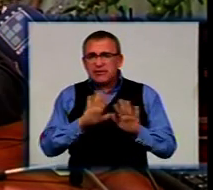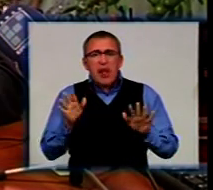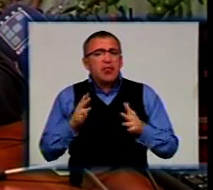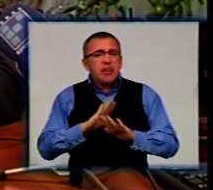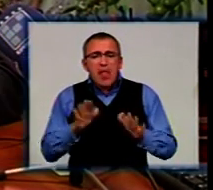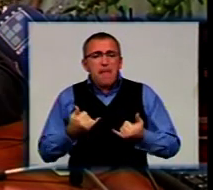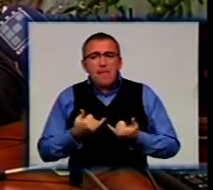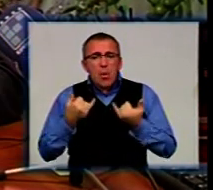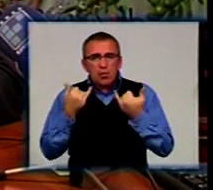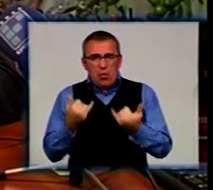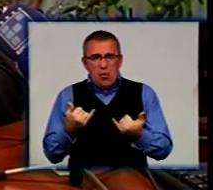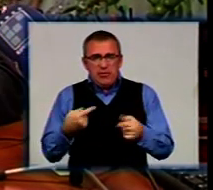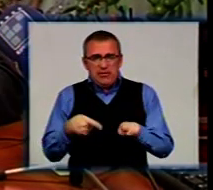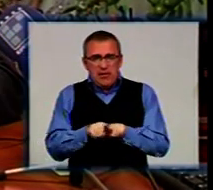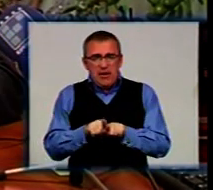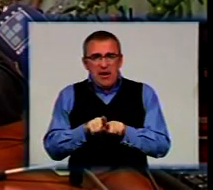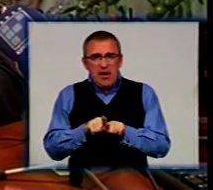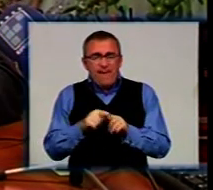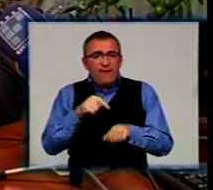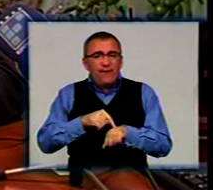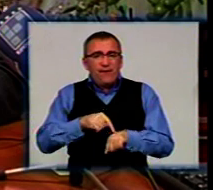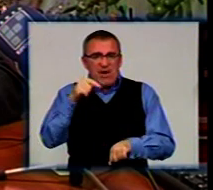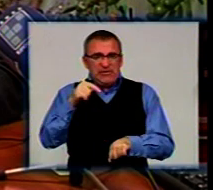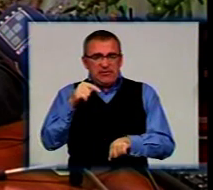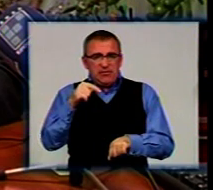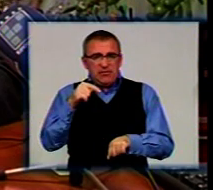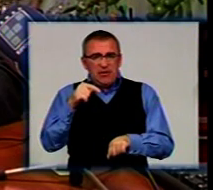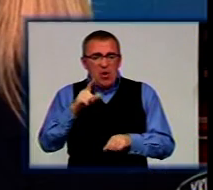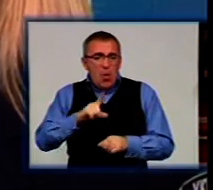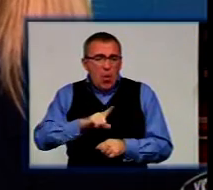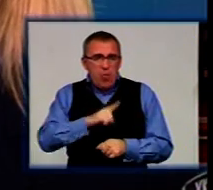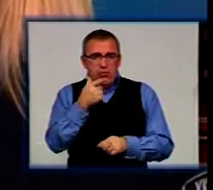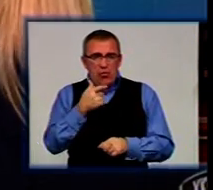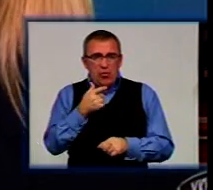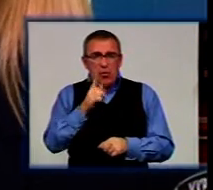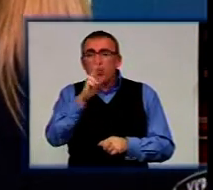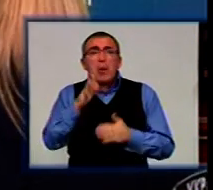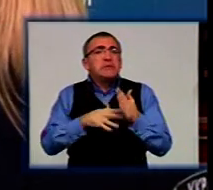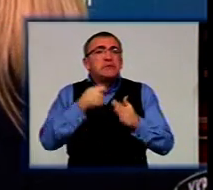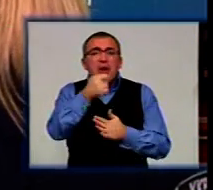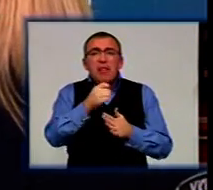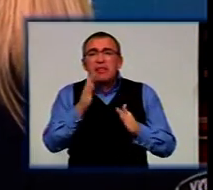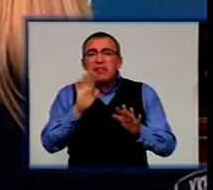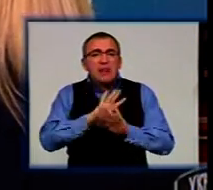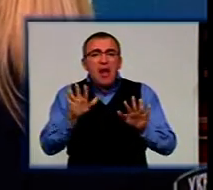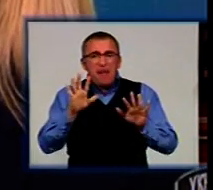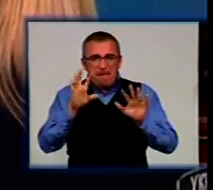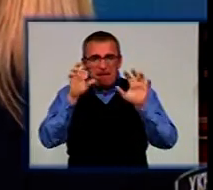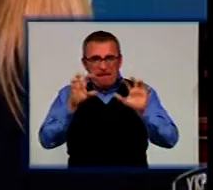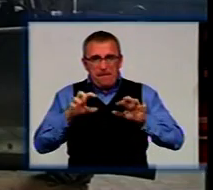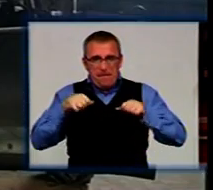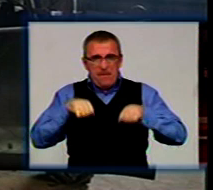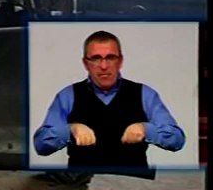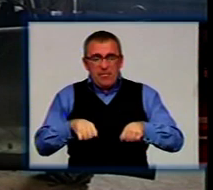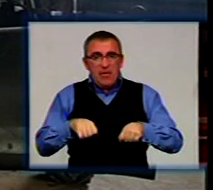неподобство, це визиває обурення. Хто ж заявив на неправомірні дії посадовця, правоохоронці не